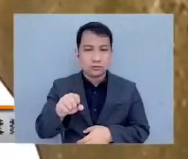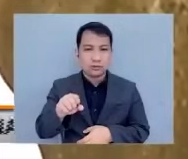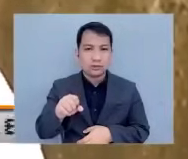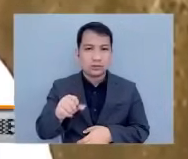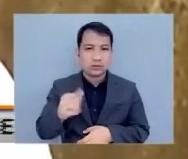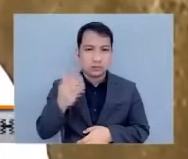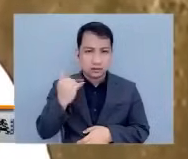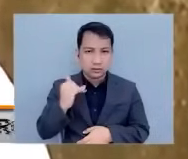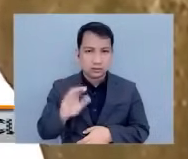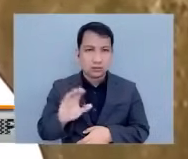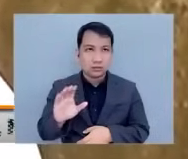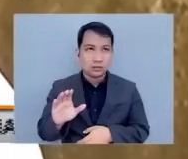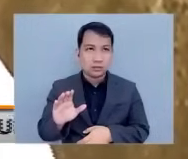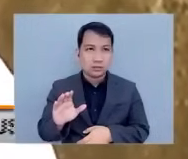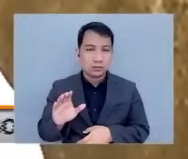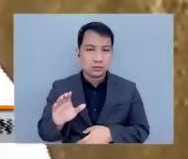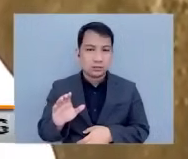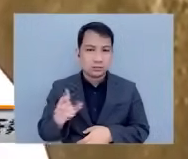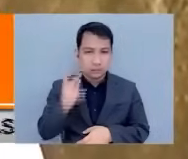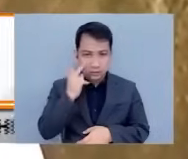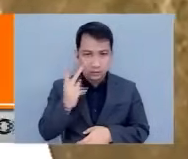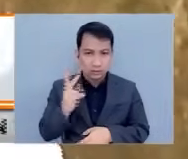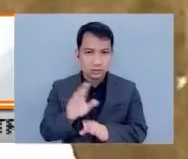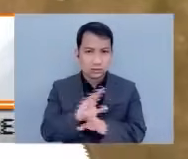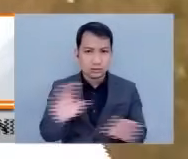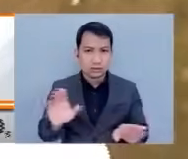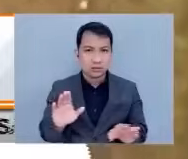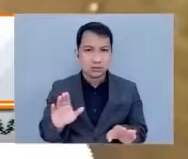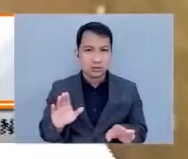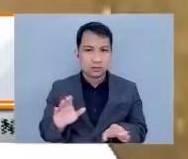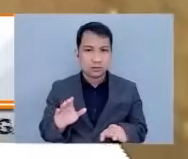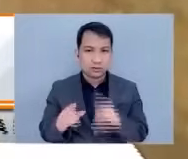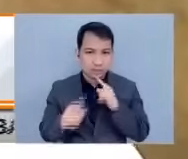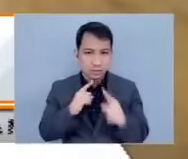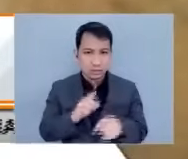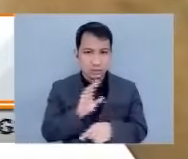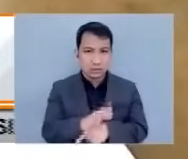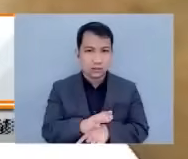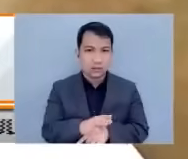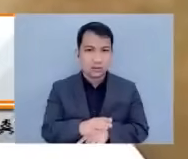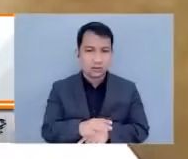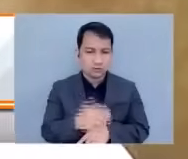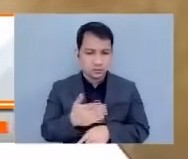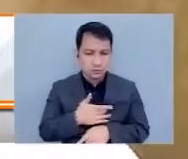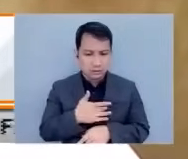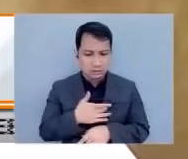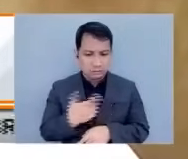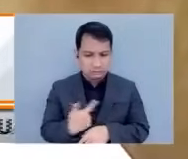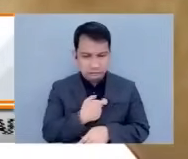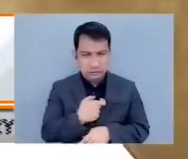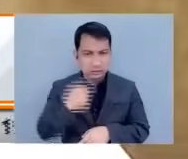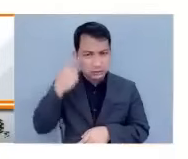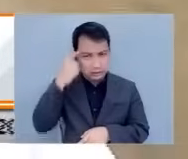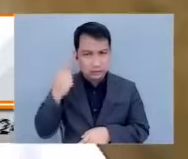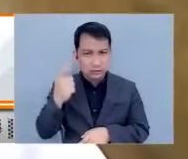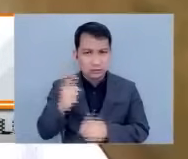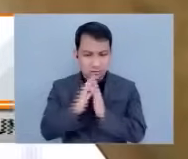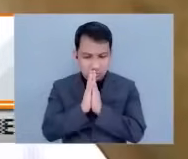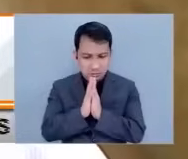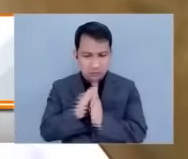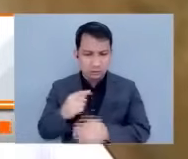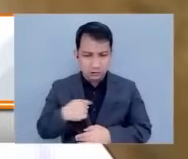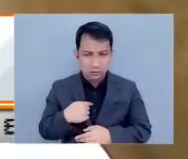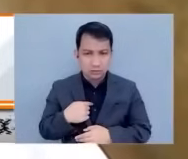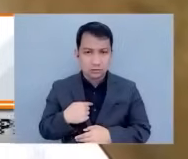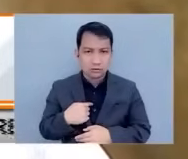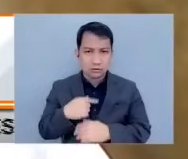nakita ang buko. Hindi mo na ako nakausap. Sama ng puso ko siya. Isip ko, nanalangin na lang ako. Ba't ko ibibigay